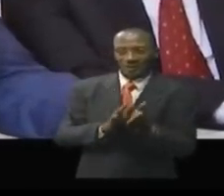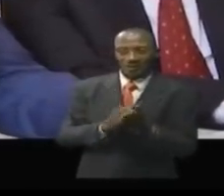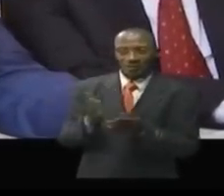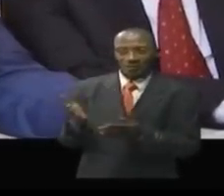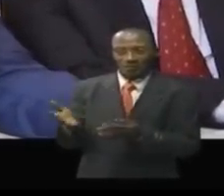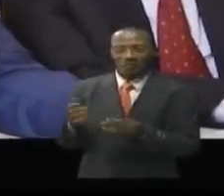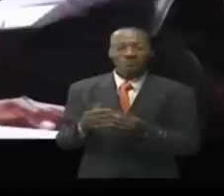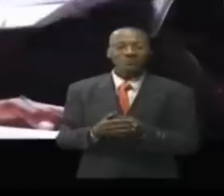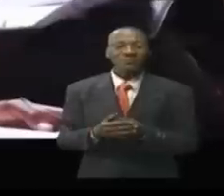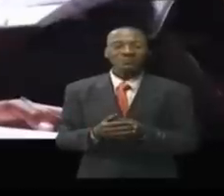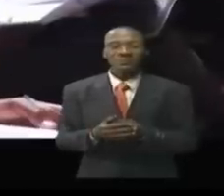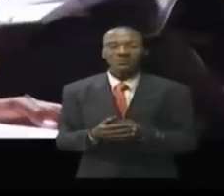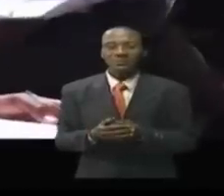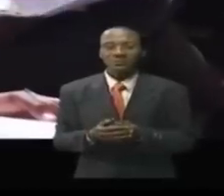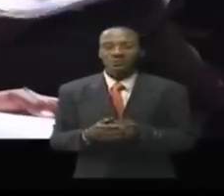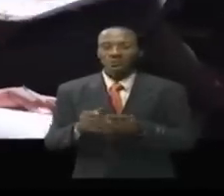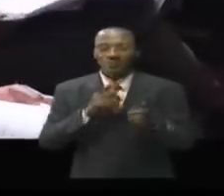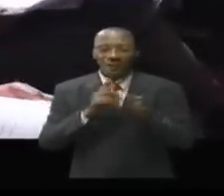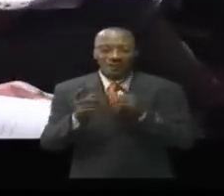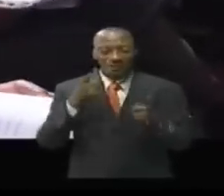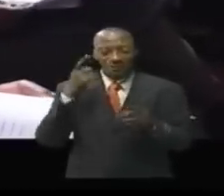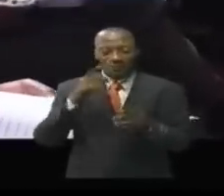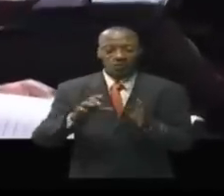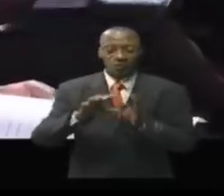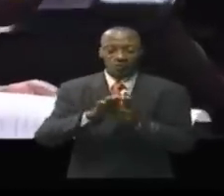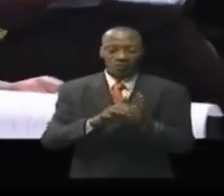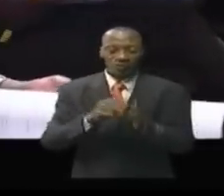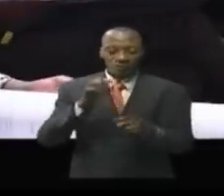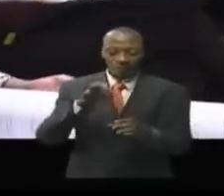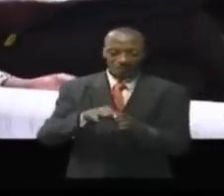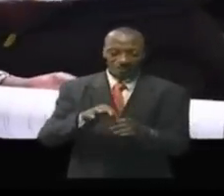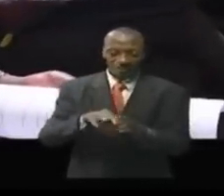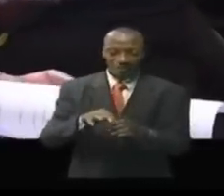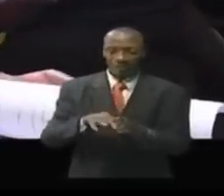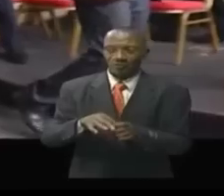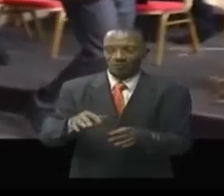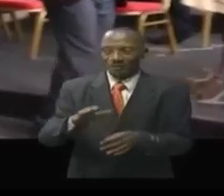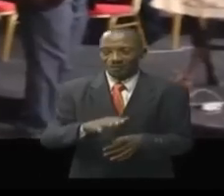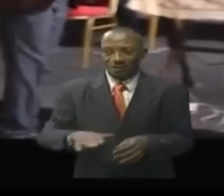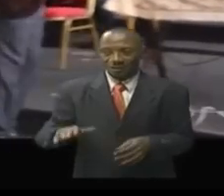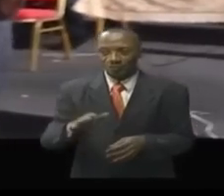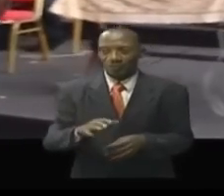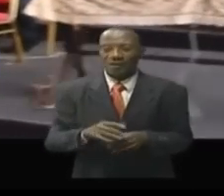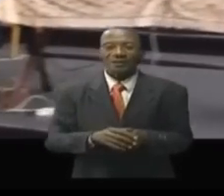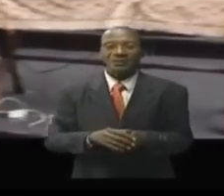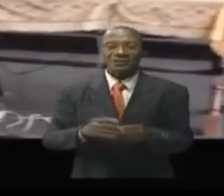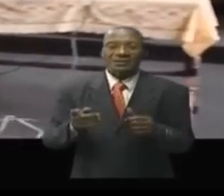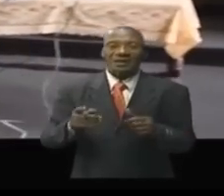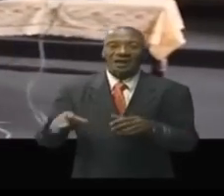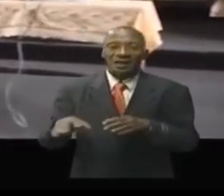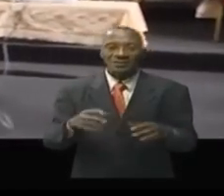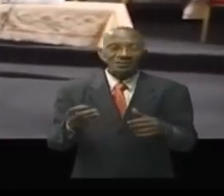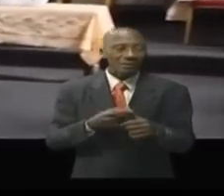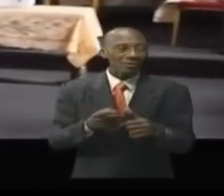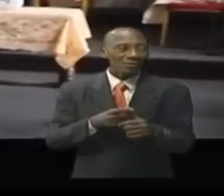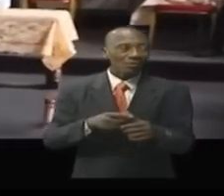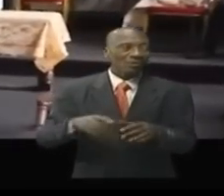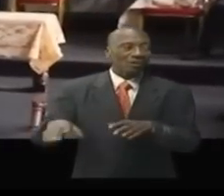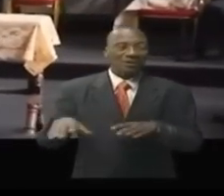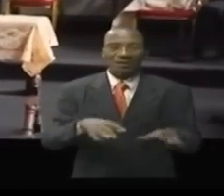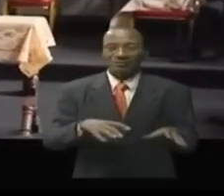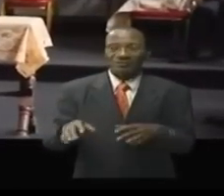cadre au bureau de la Commission électorale nationale indépendante, rappelle par ses mots les contours de cette formation de